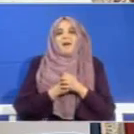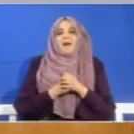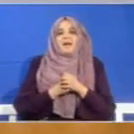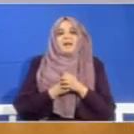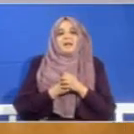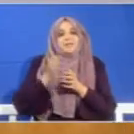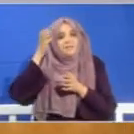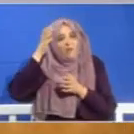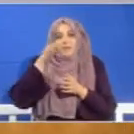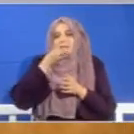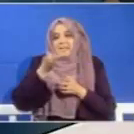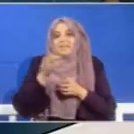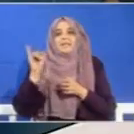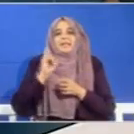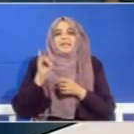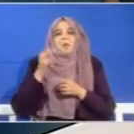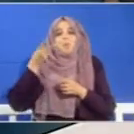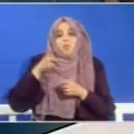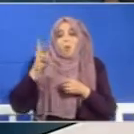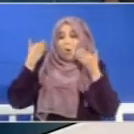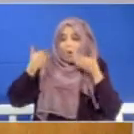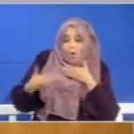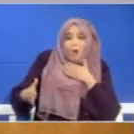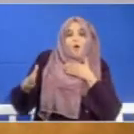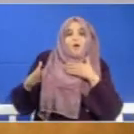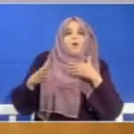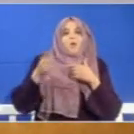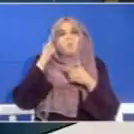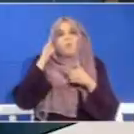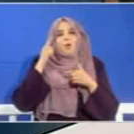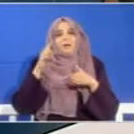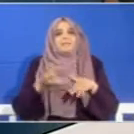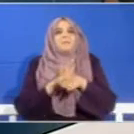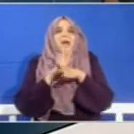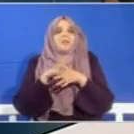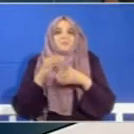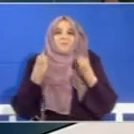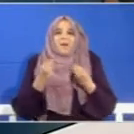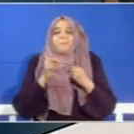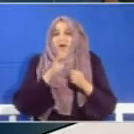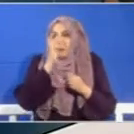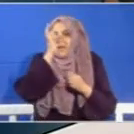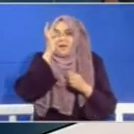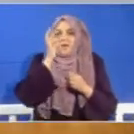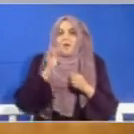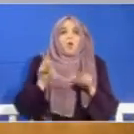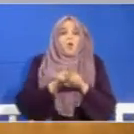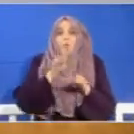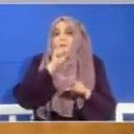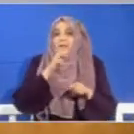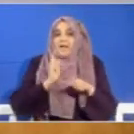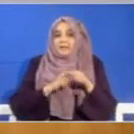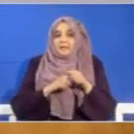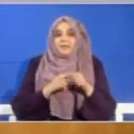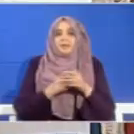استطال ثوبه وزين حاله ليس كبرياء كما نهى النبي صلى الله عليه وسلم،